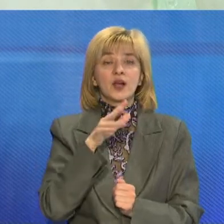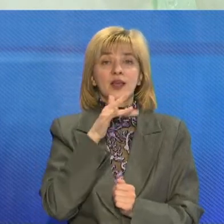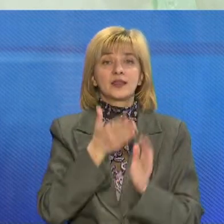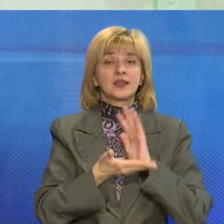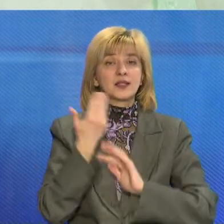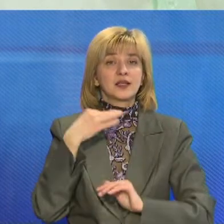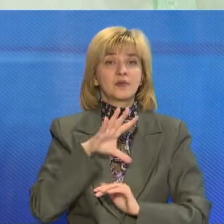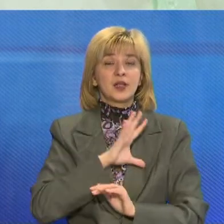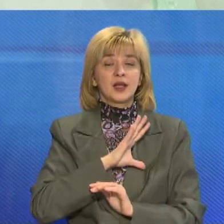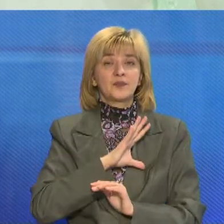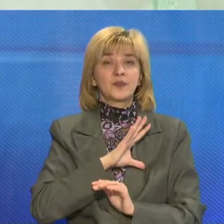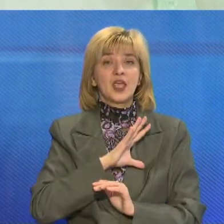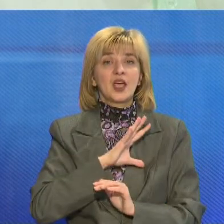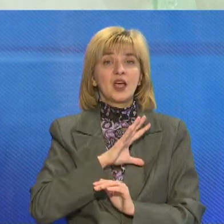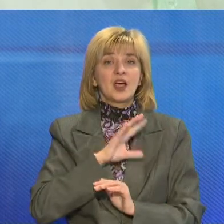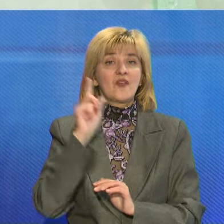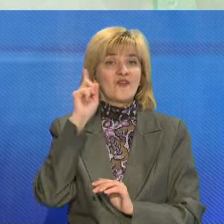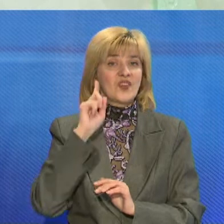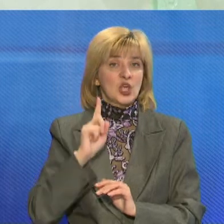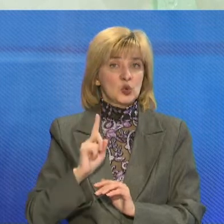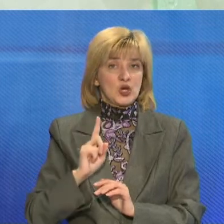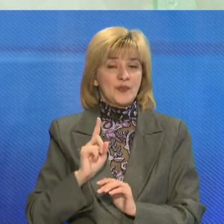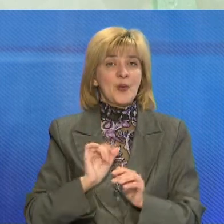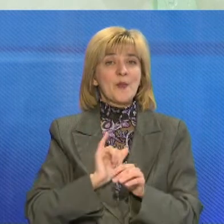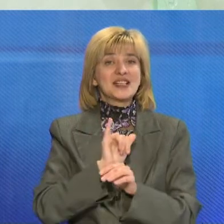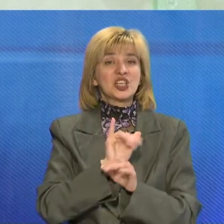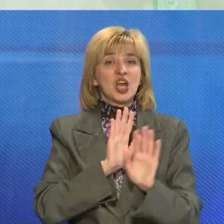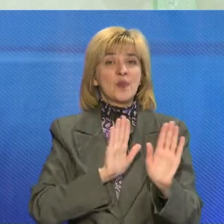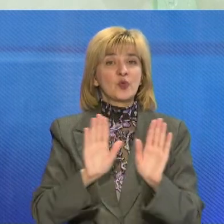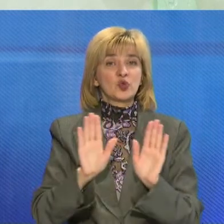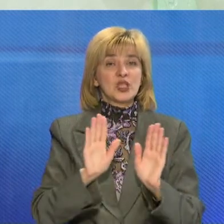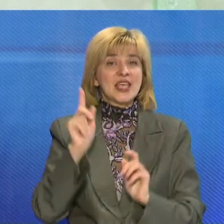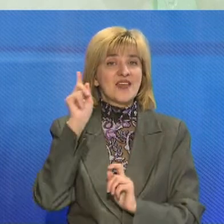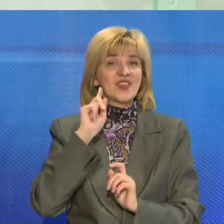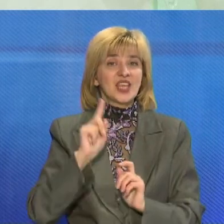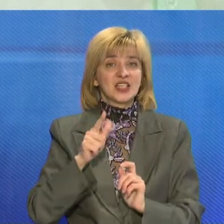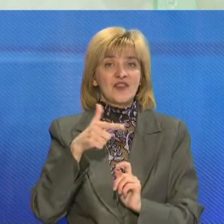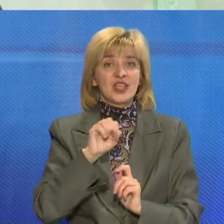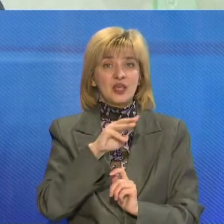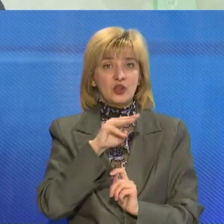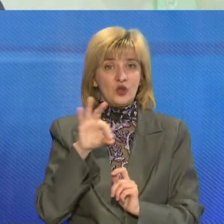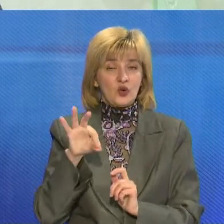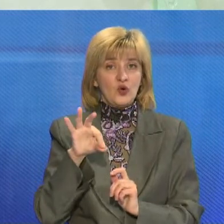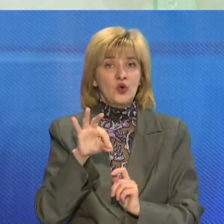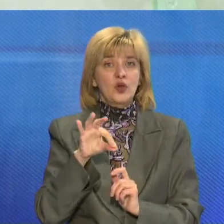в Иерусалиме, и мы посещали музей еврейского гетто. И вот хочу сказать, что